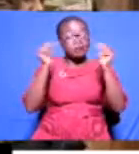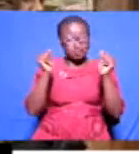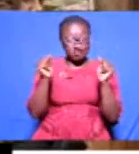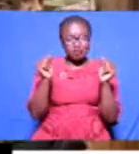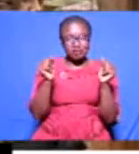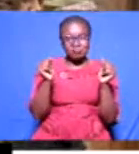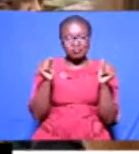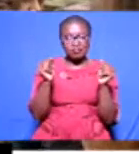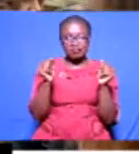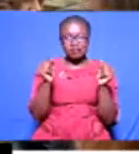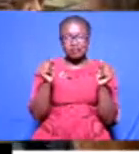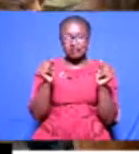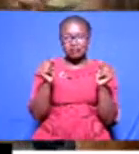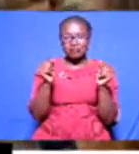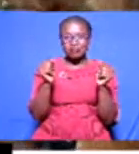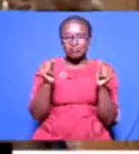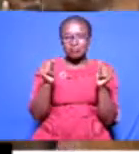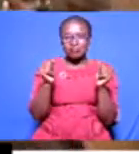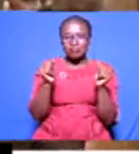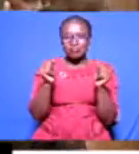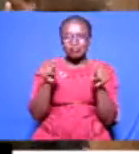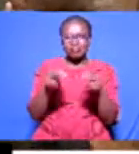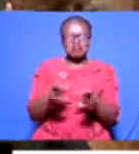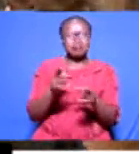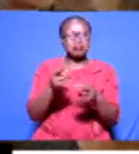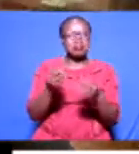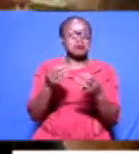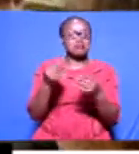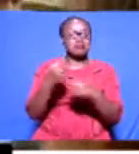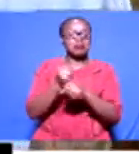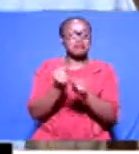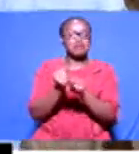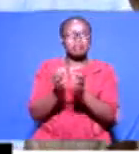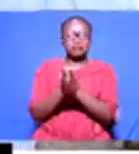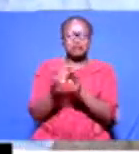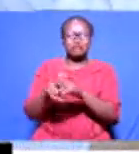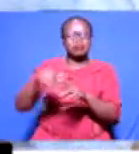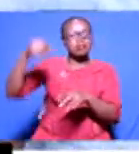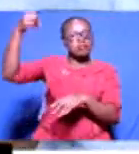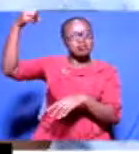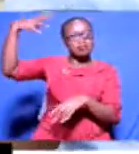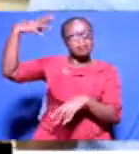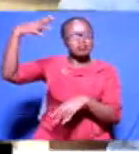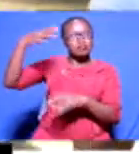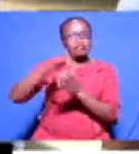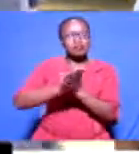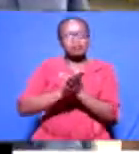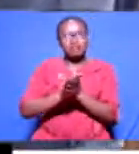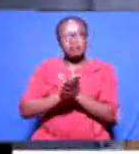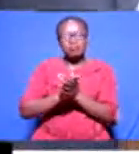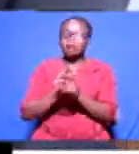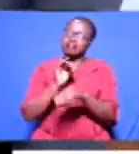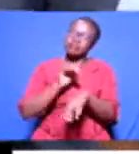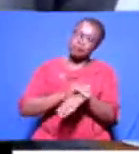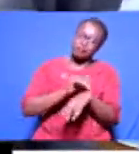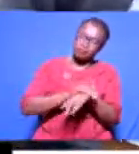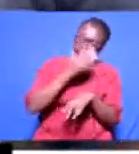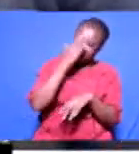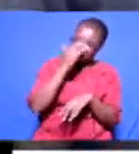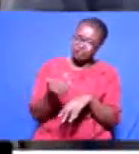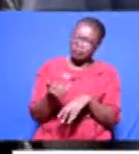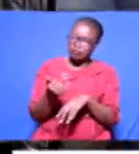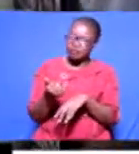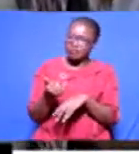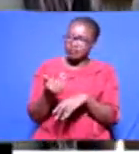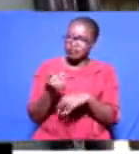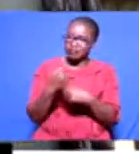kwa kutengeneza mabarabara nyingi na pia stima. Kibaki alikuwa mzuri juu alitengeneza Thika